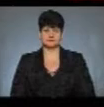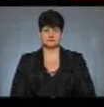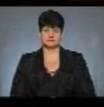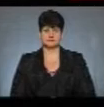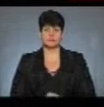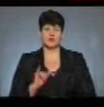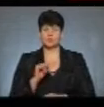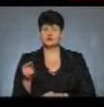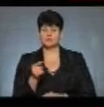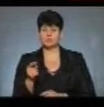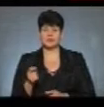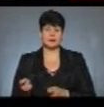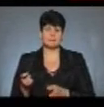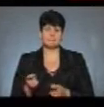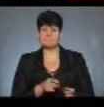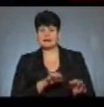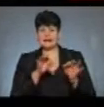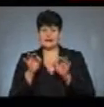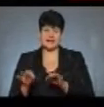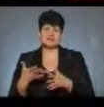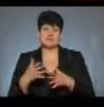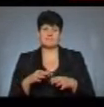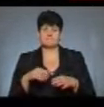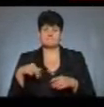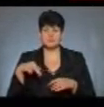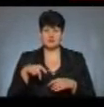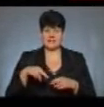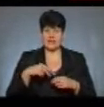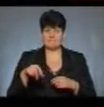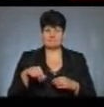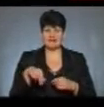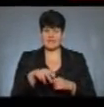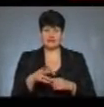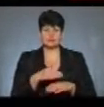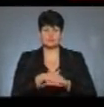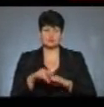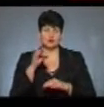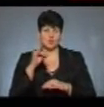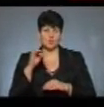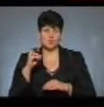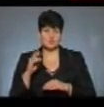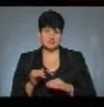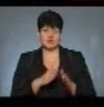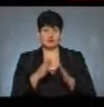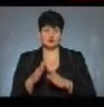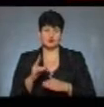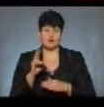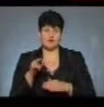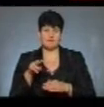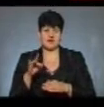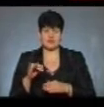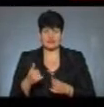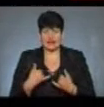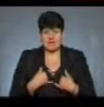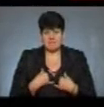У Тернополі перенесли пішохідний перехід на вулиці Руській, що поблизу перехрестя вулиць Коперника та Січових Стрільців. Як для